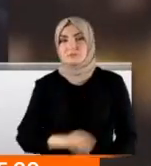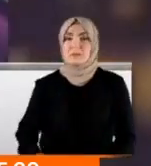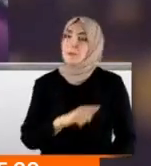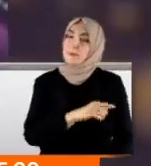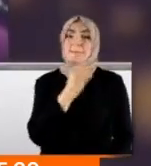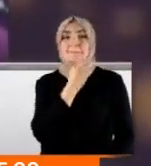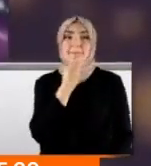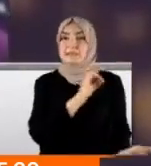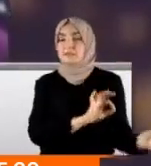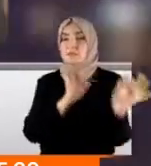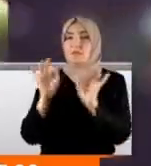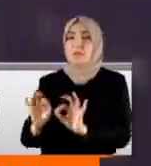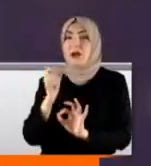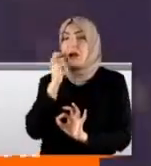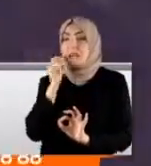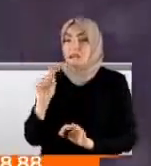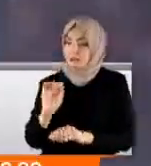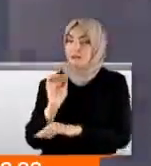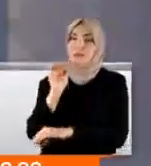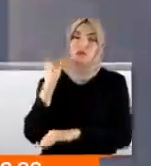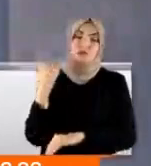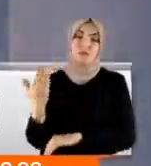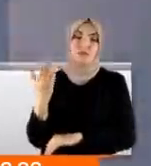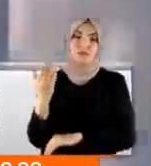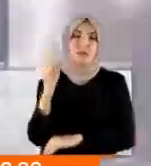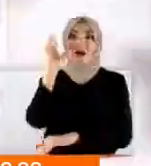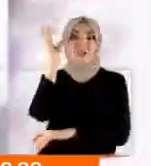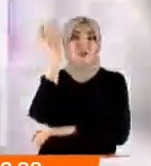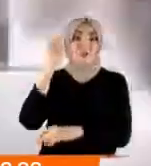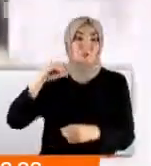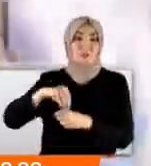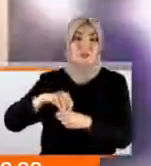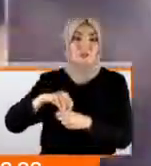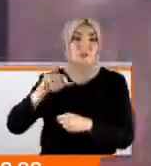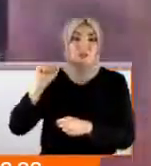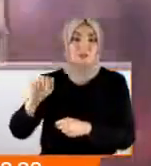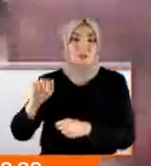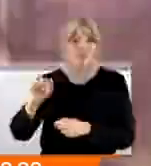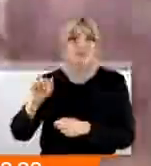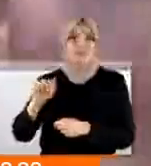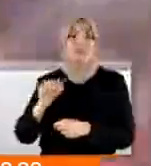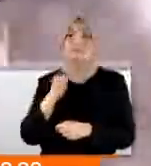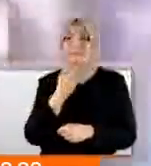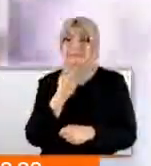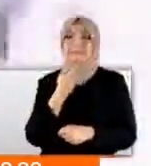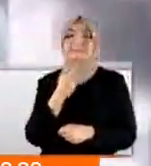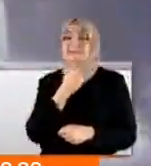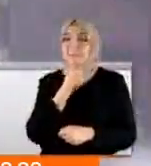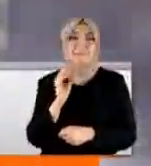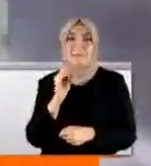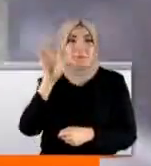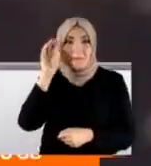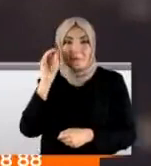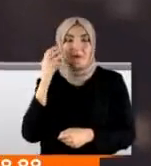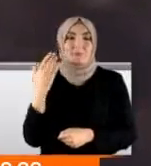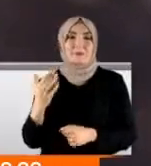Benzer bir görüntü Ankara'da da yaşandı. Atakule'de düzenlenen cinsiyet belirleme partisi akşam saatlerinde başladı. Çift